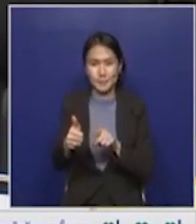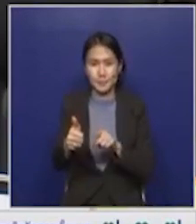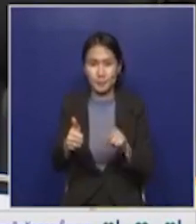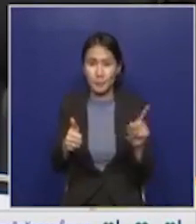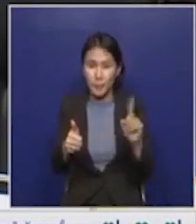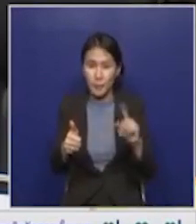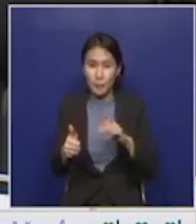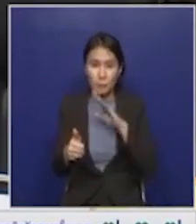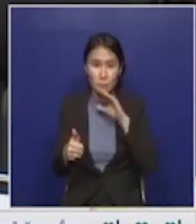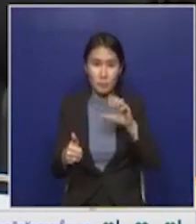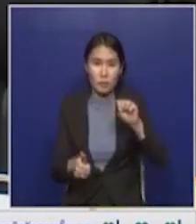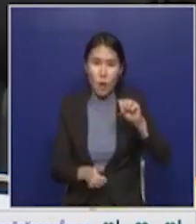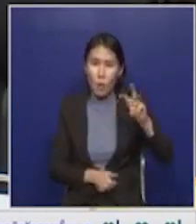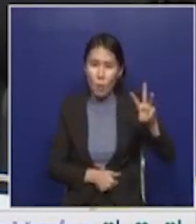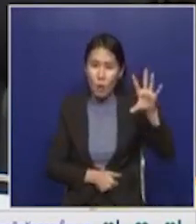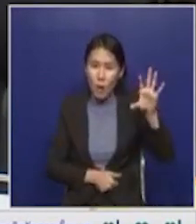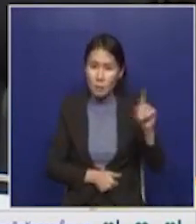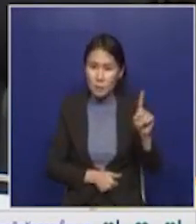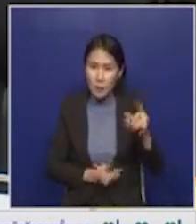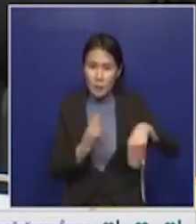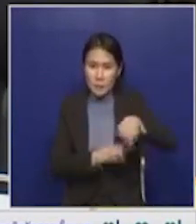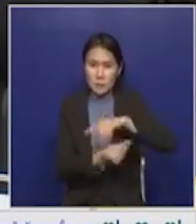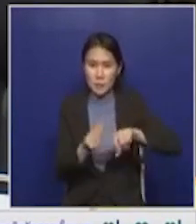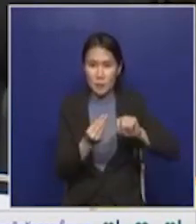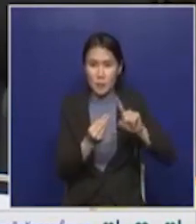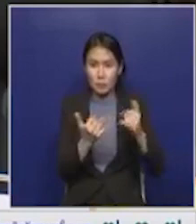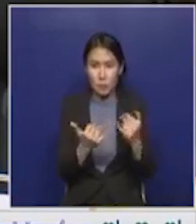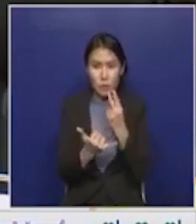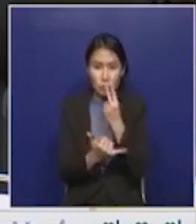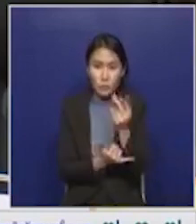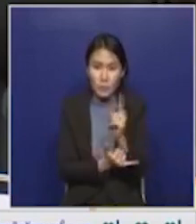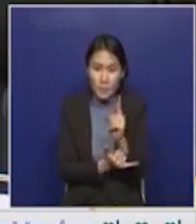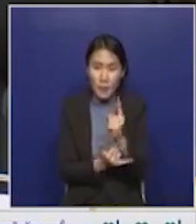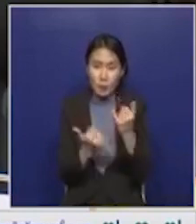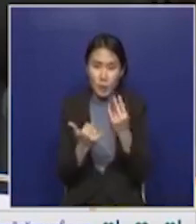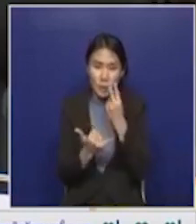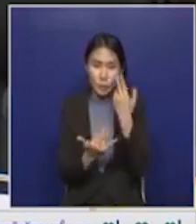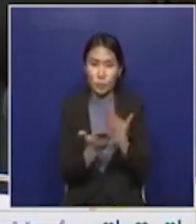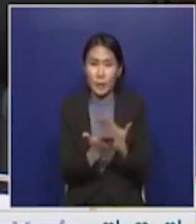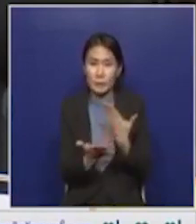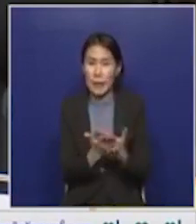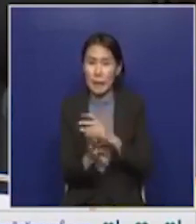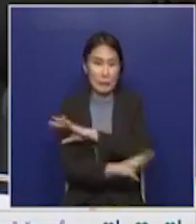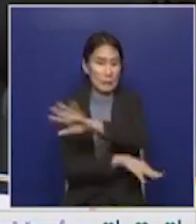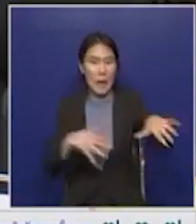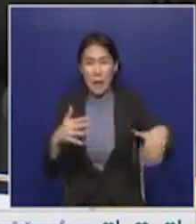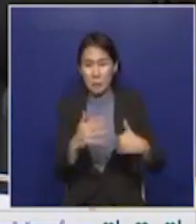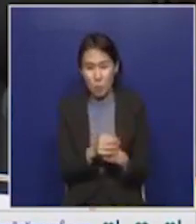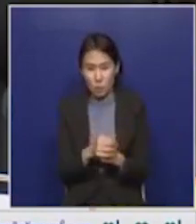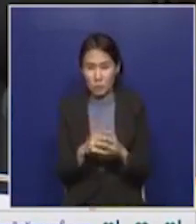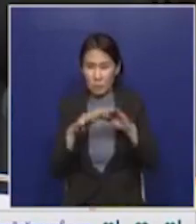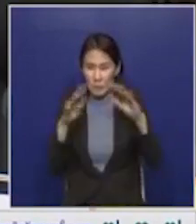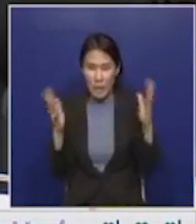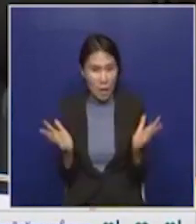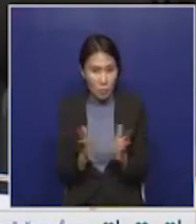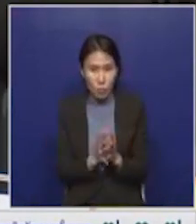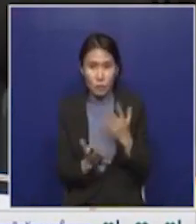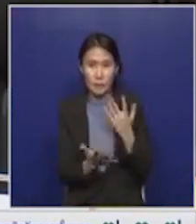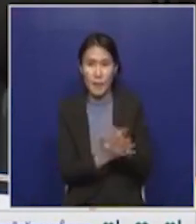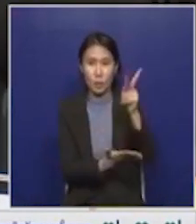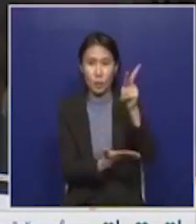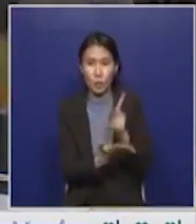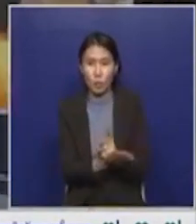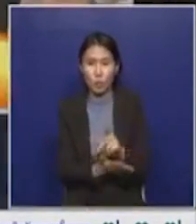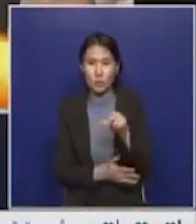ใช้ 2โหวตแล้ว 4ยังไงครับนโยบายเศรษฐกิจปัจจุบันใช้ตอนนี้ใช้เงินไปทั้งรบจริงๆและการกู้ยืมเงิน